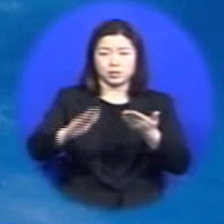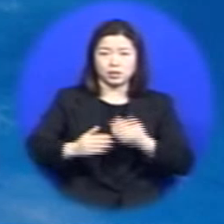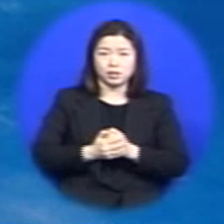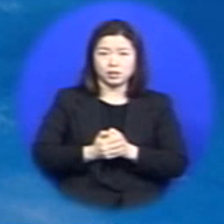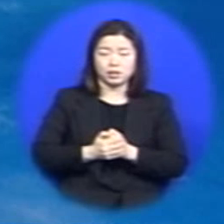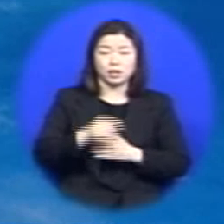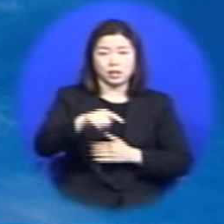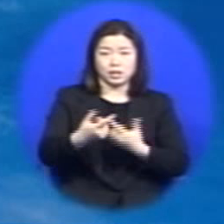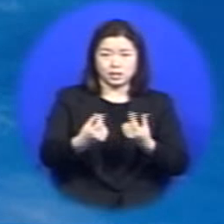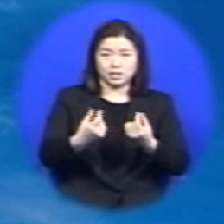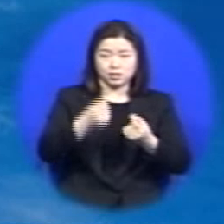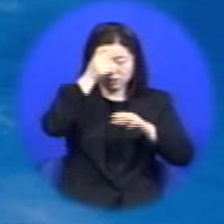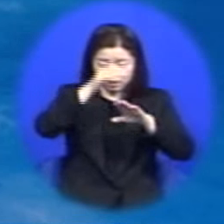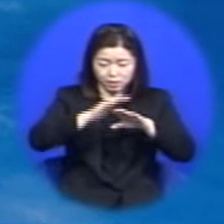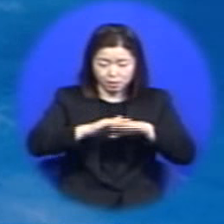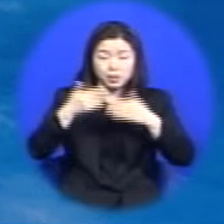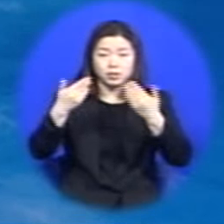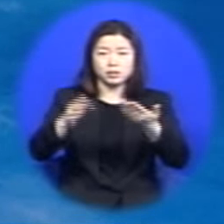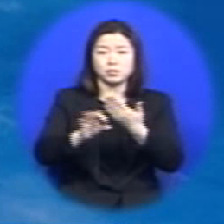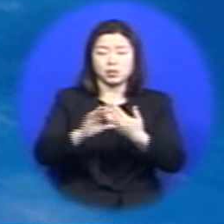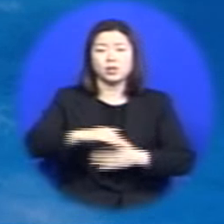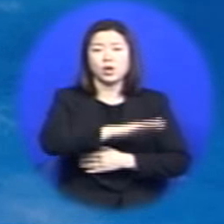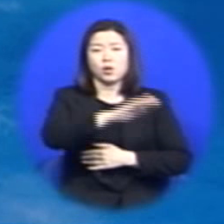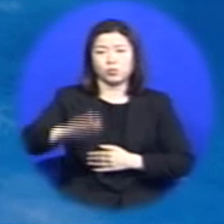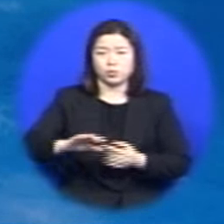이렇게 예배하면 예배가 우리를 바꿉니다.